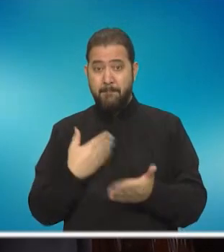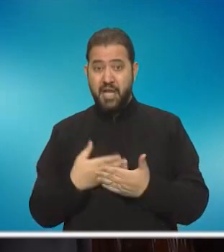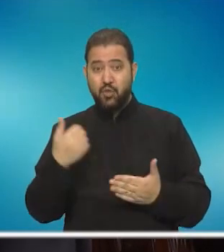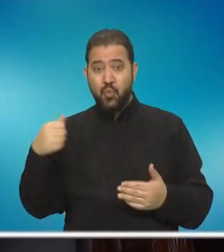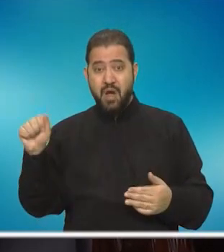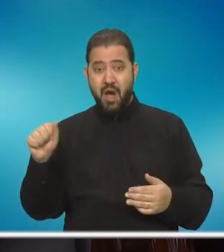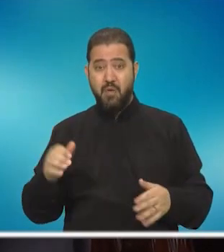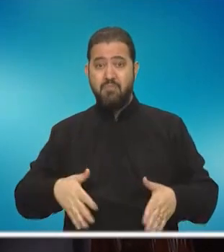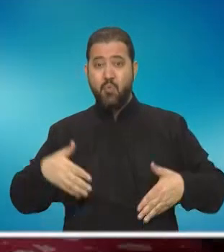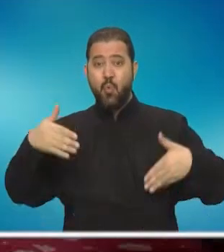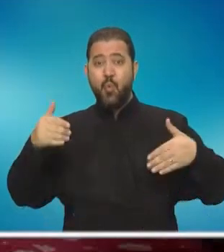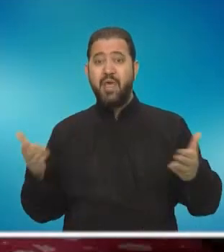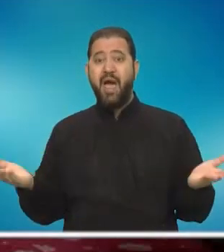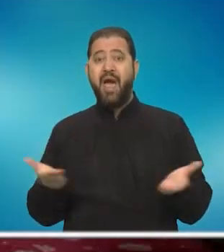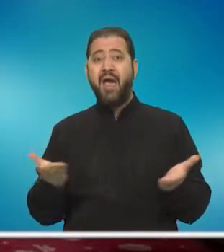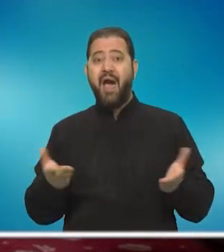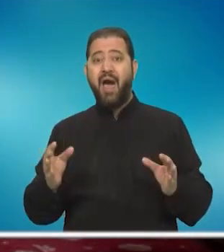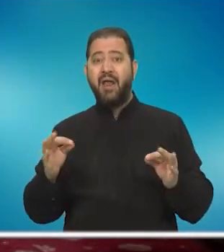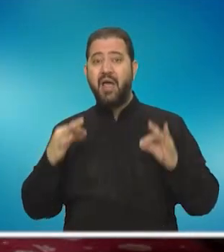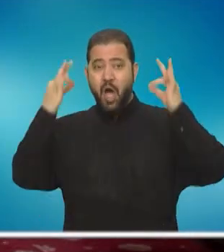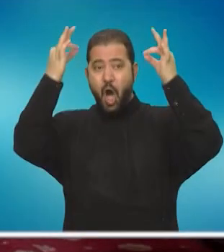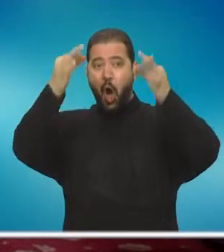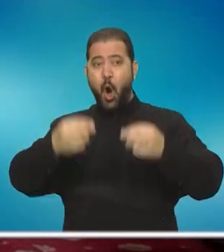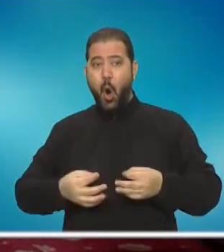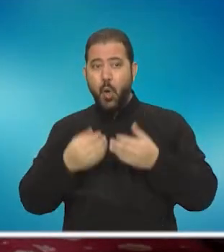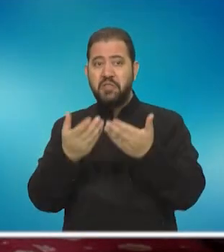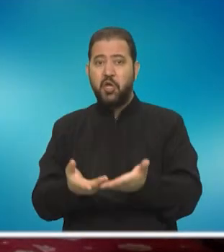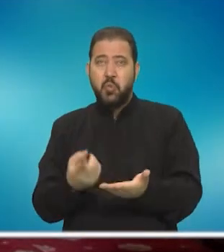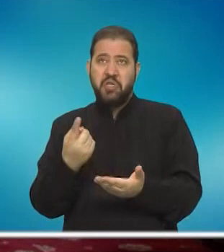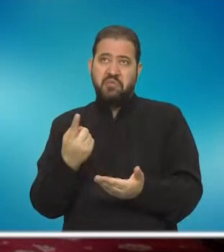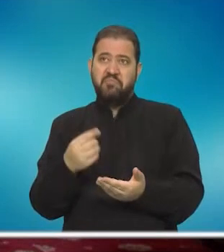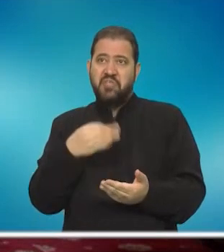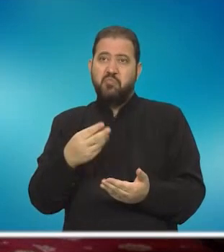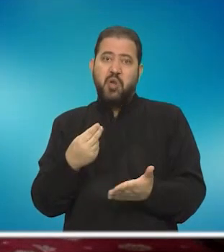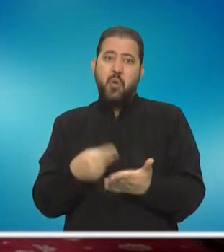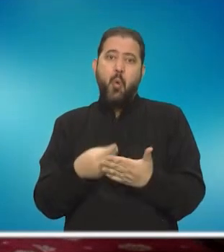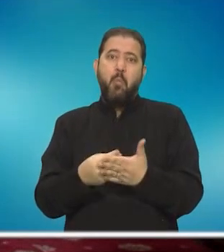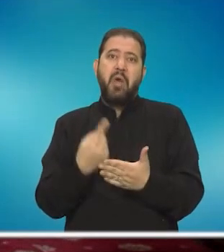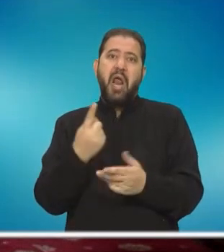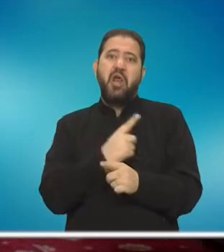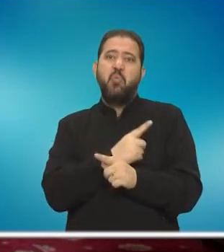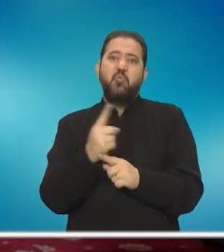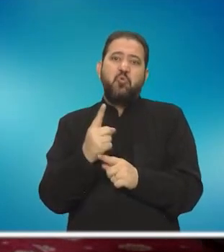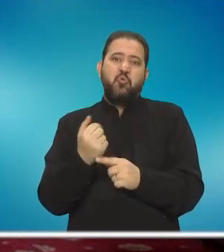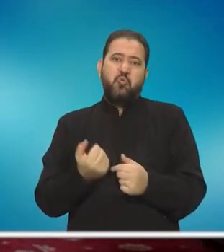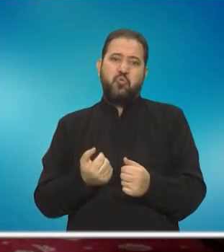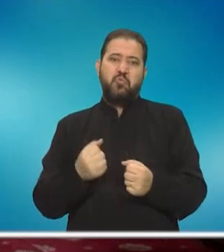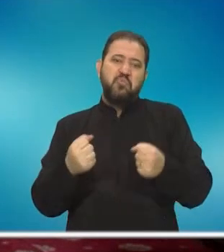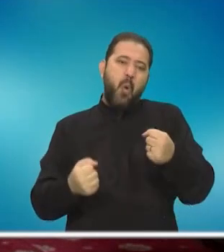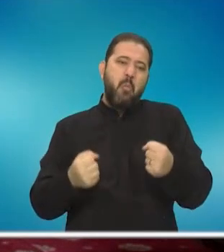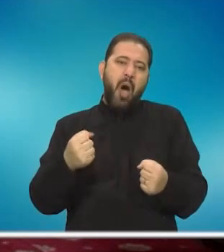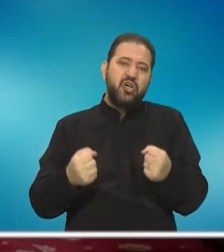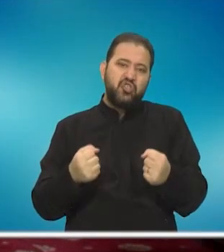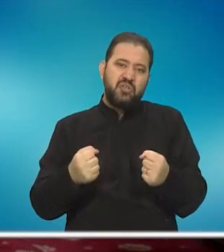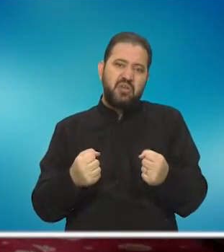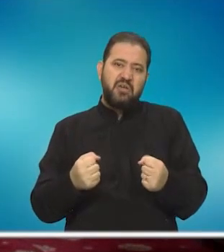că bucuria pe care ți-o dă achiziționarea unui lucru, mărunt până la urmă, raportat